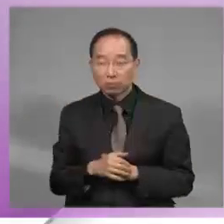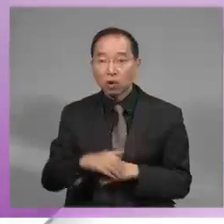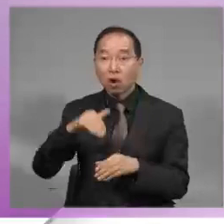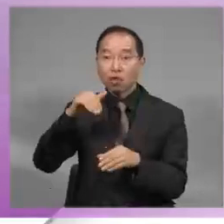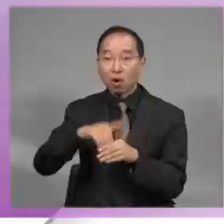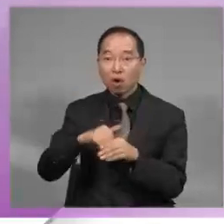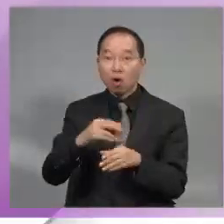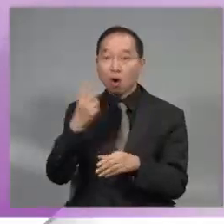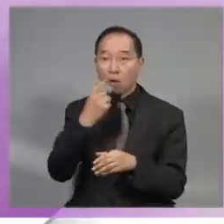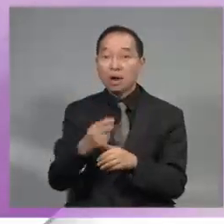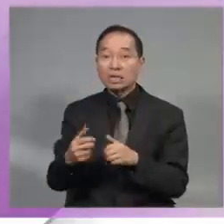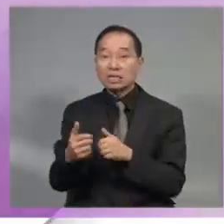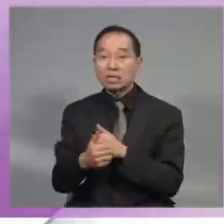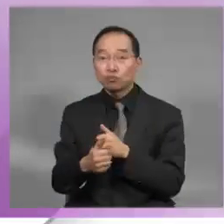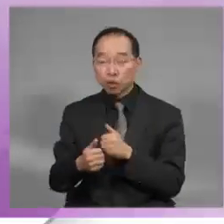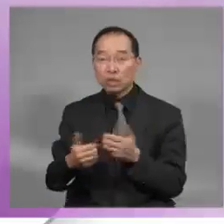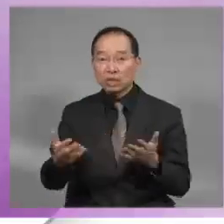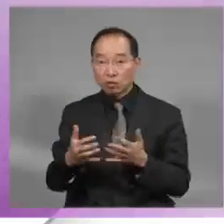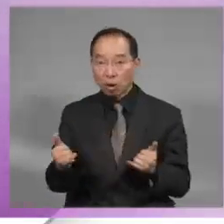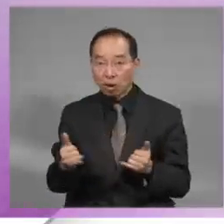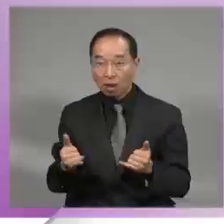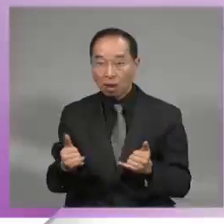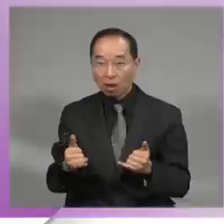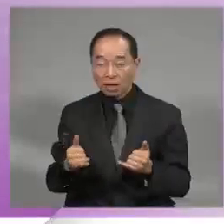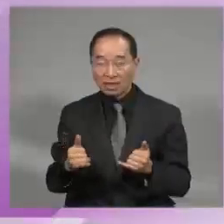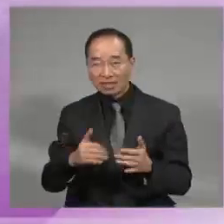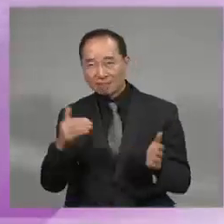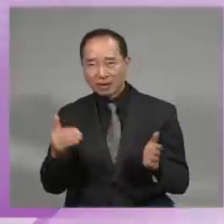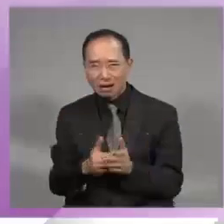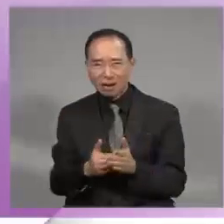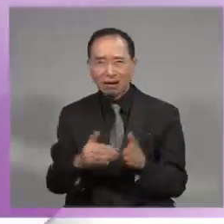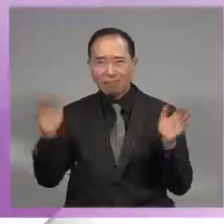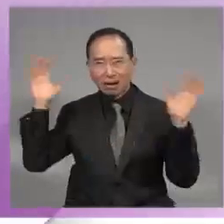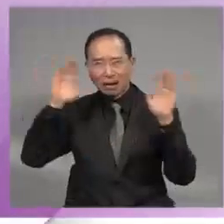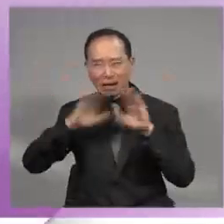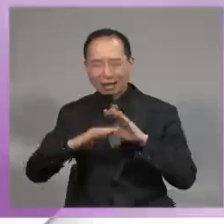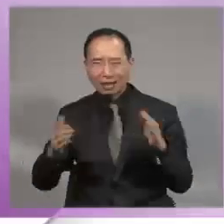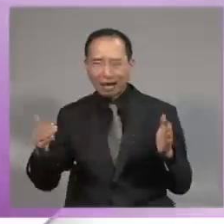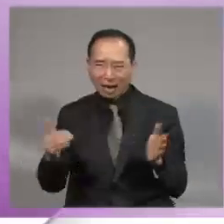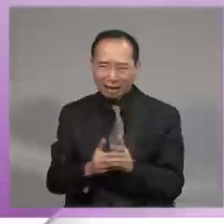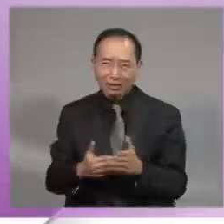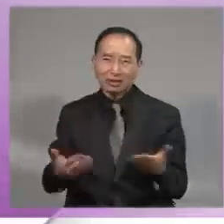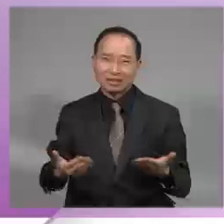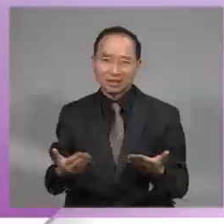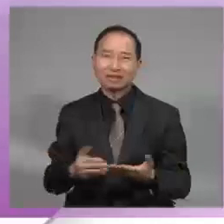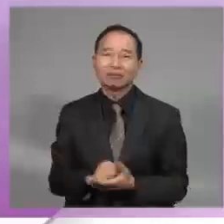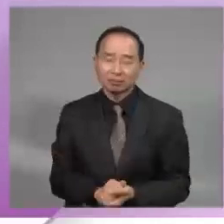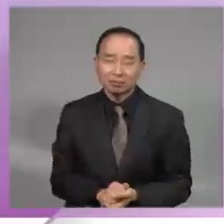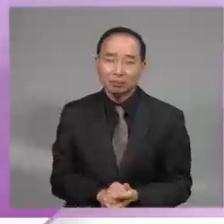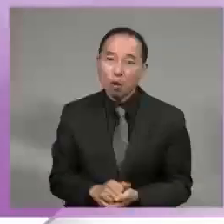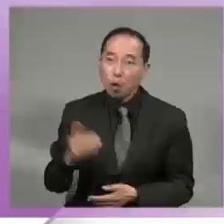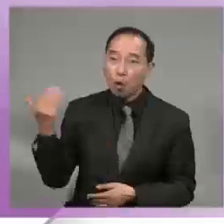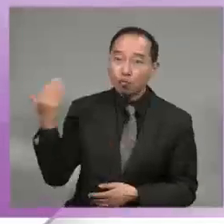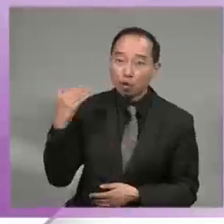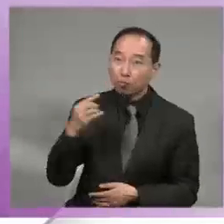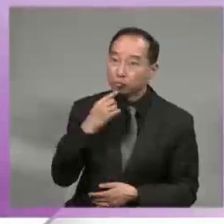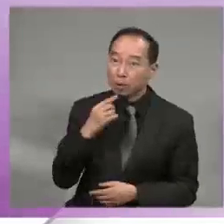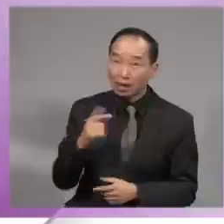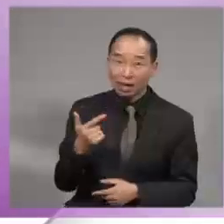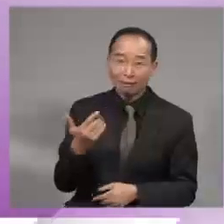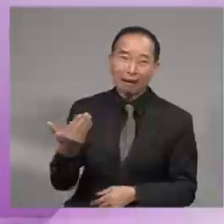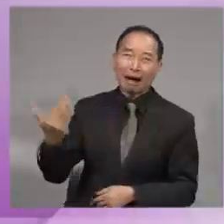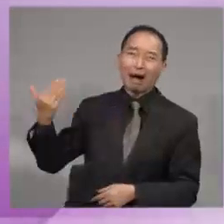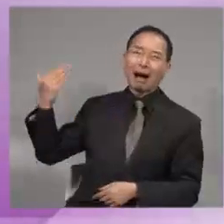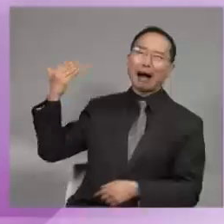선관위 직원분들은 매번 이제 좀 늦게 퇴근하시겠네요. 네, 뭐 지금 비단 최근뿐만 아니라 훨씬 더